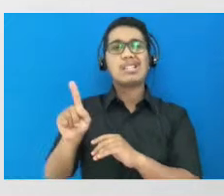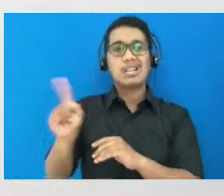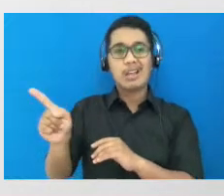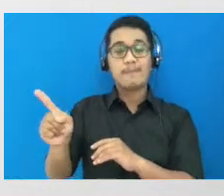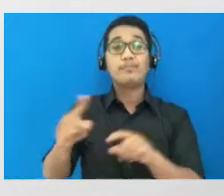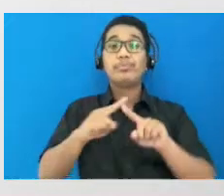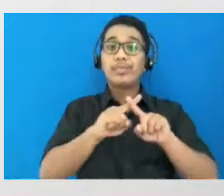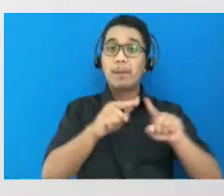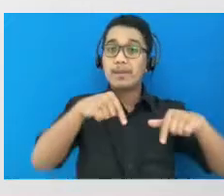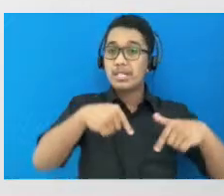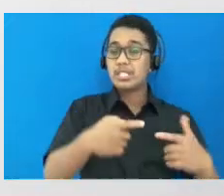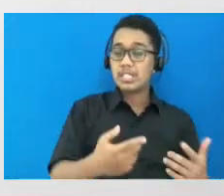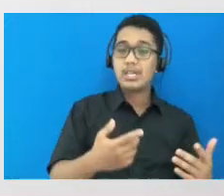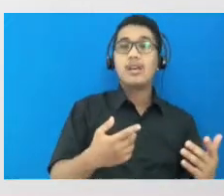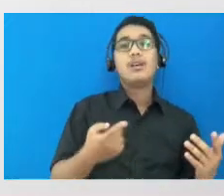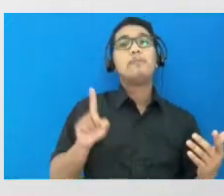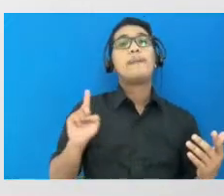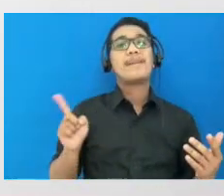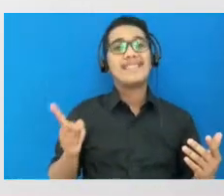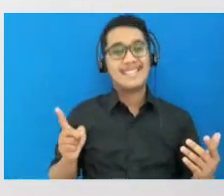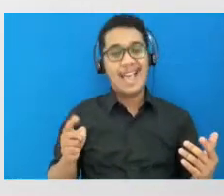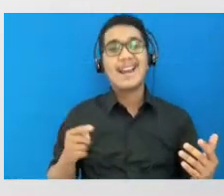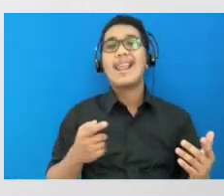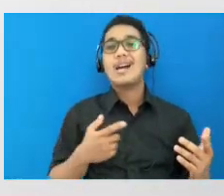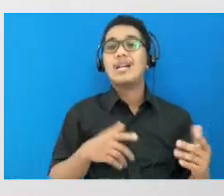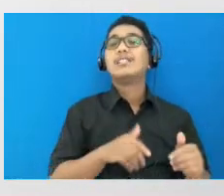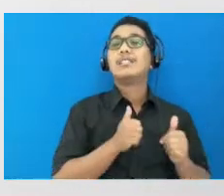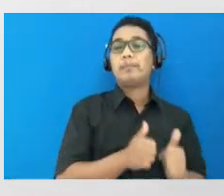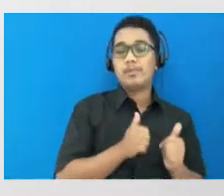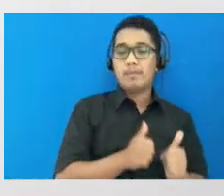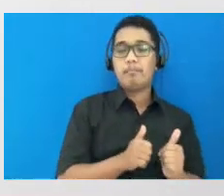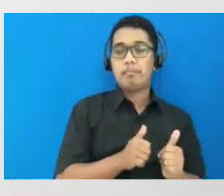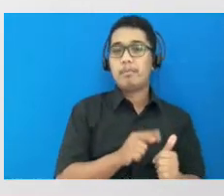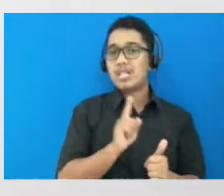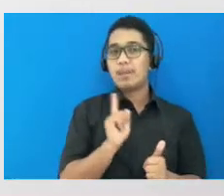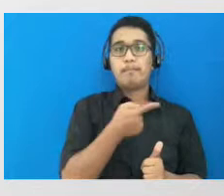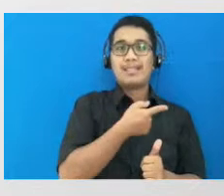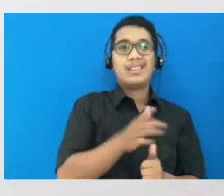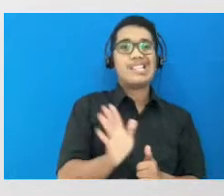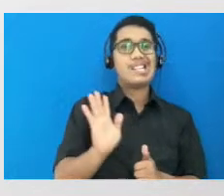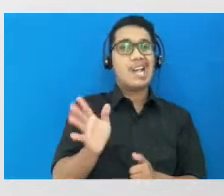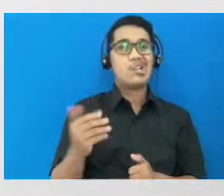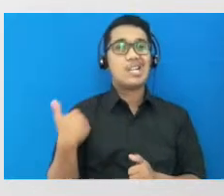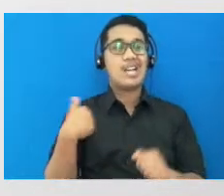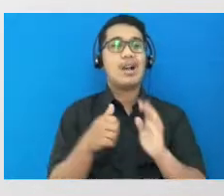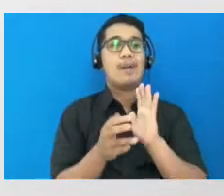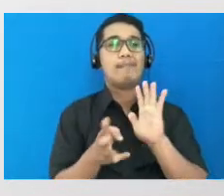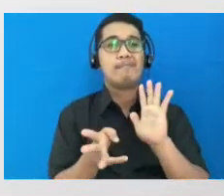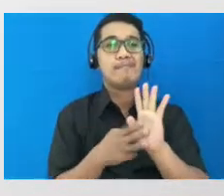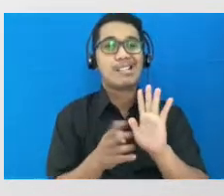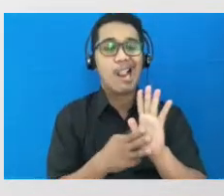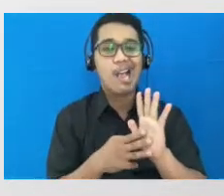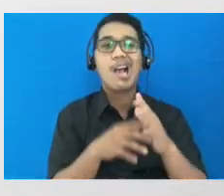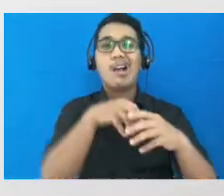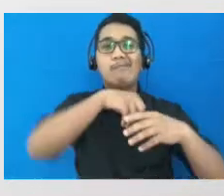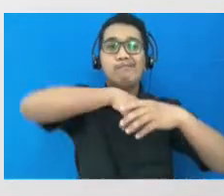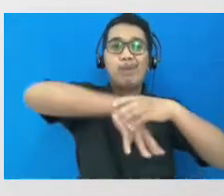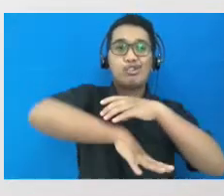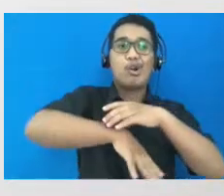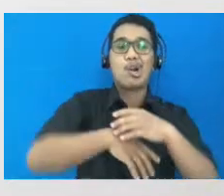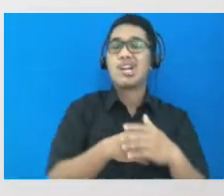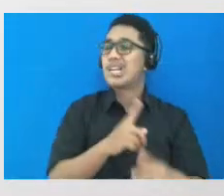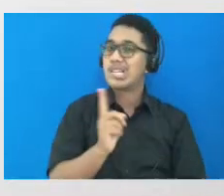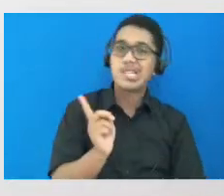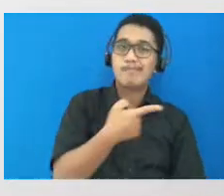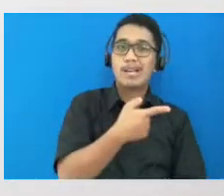sini adalah bagaimana memastikan sistem yang ada bisa mengantisipasi dengan cepat kebocoran tersebut dan memberikan feedback yang sigap dan tepat